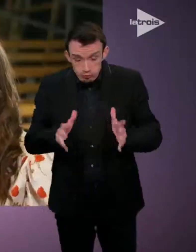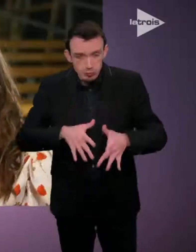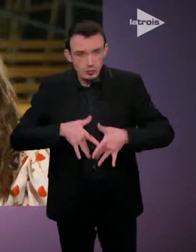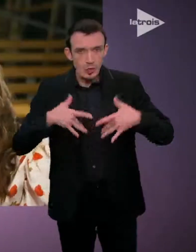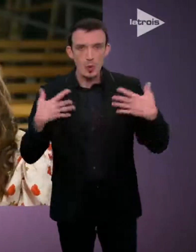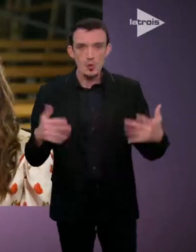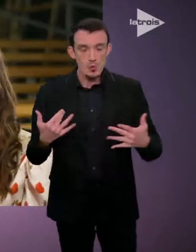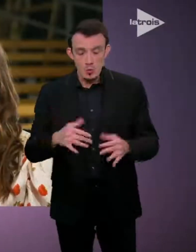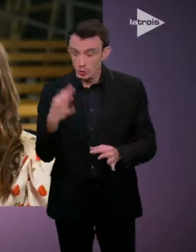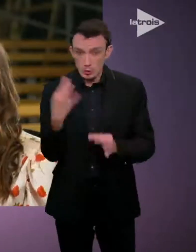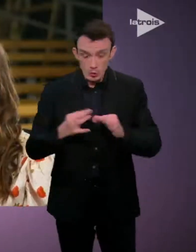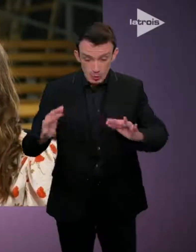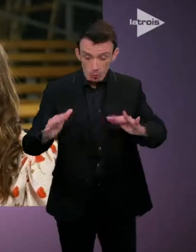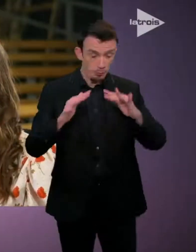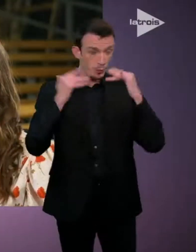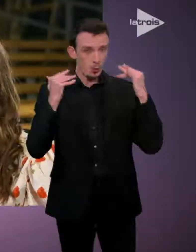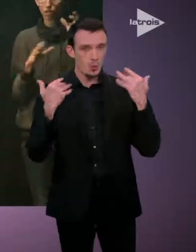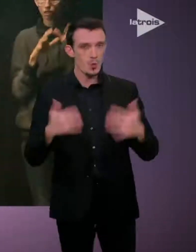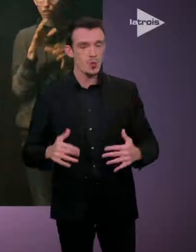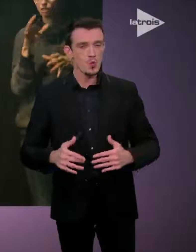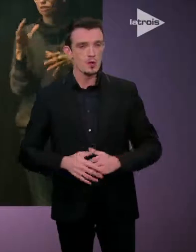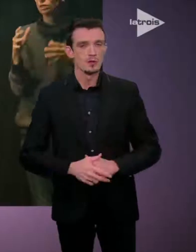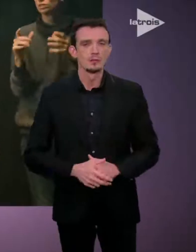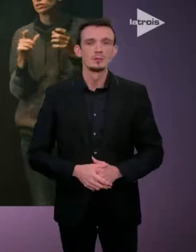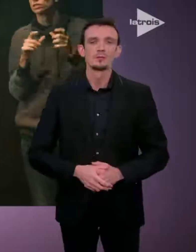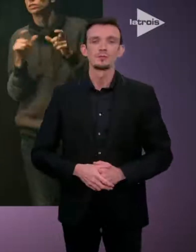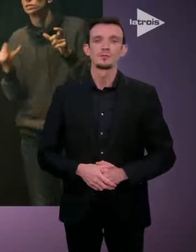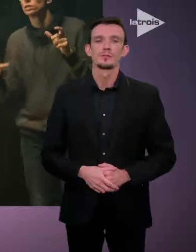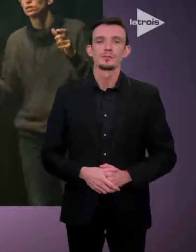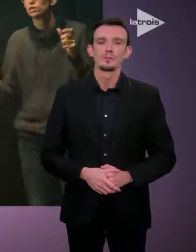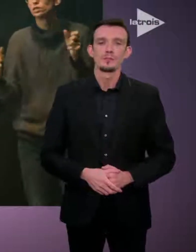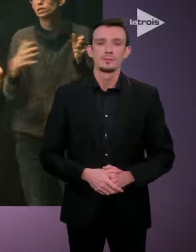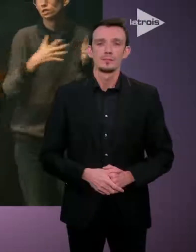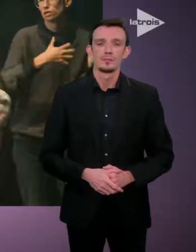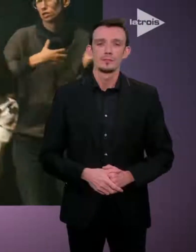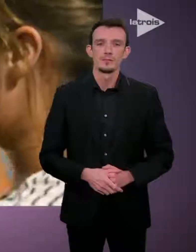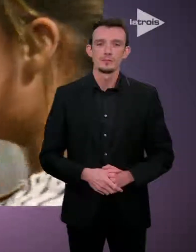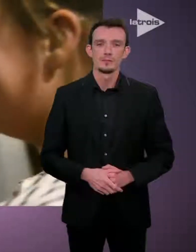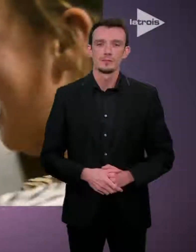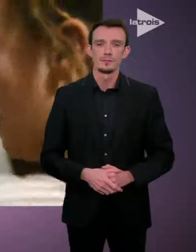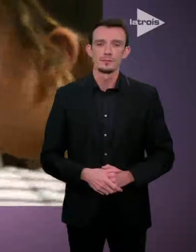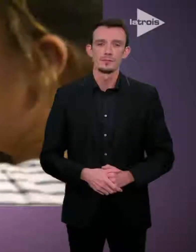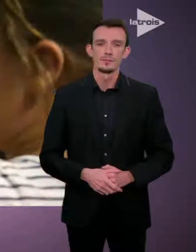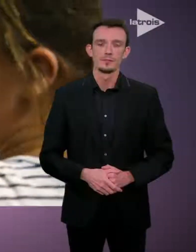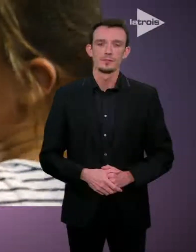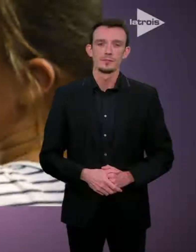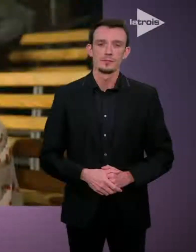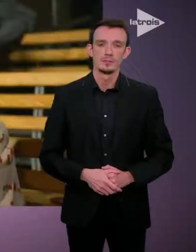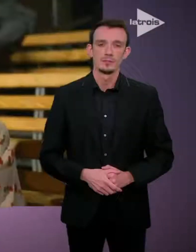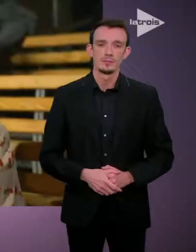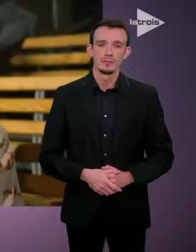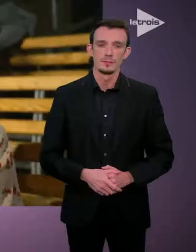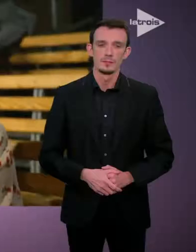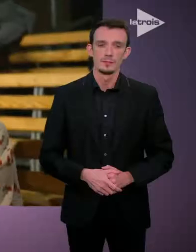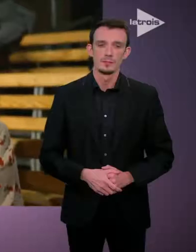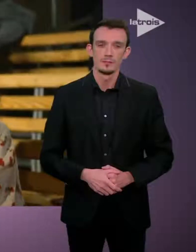Et tu le ressens immédiatement, en fait. I sing into an ocean of madness, drink to my lonely.